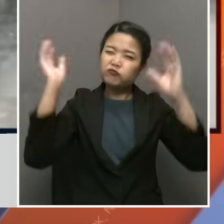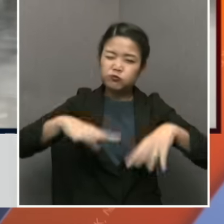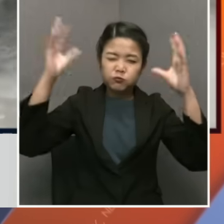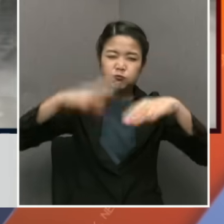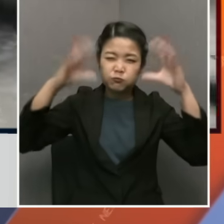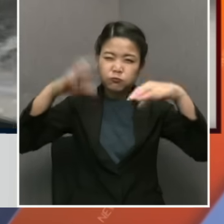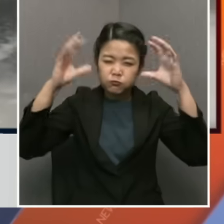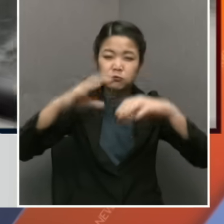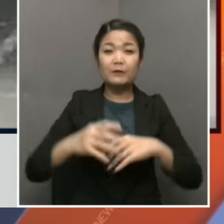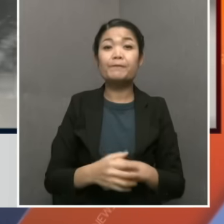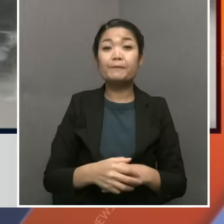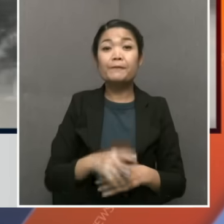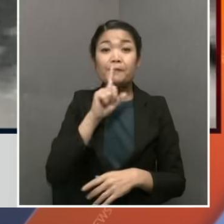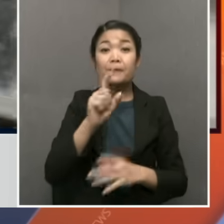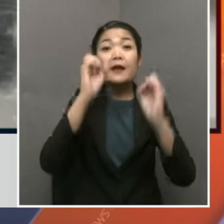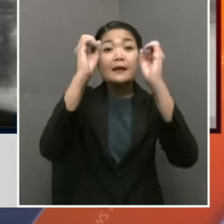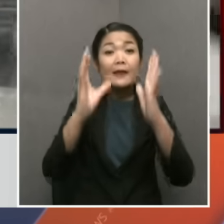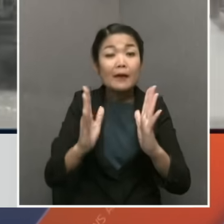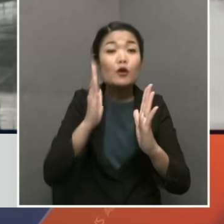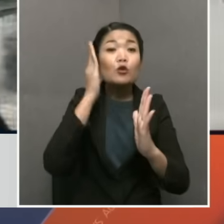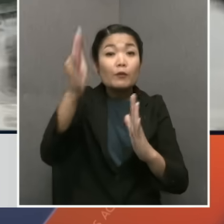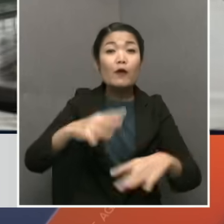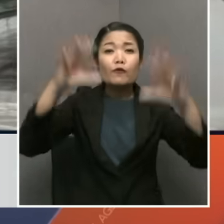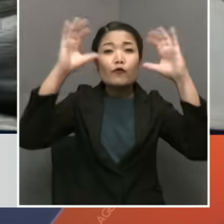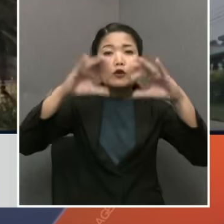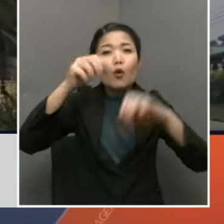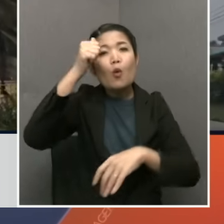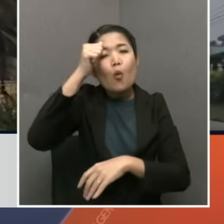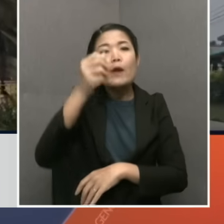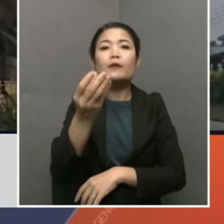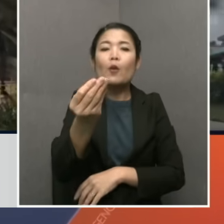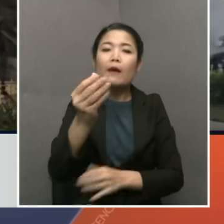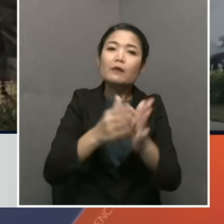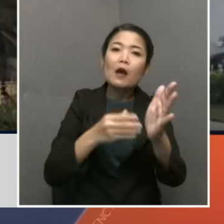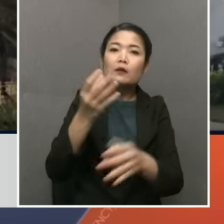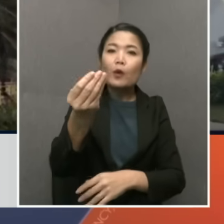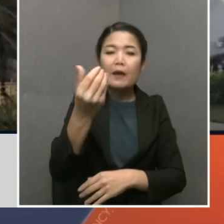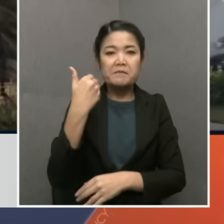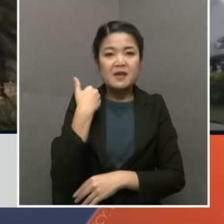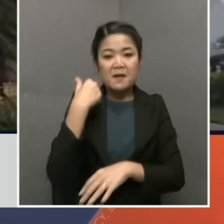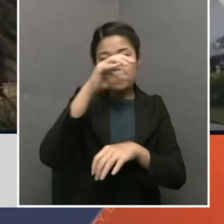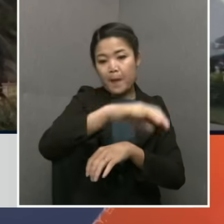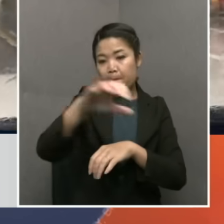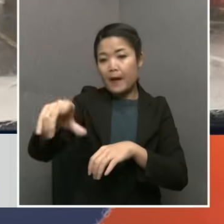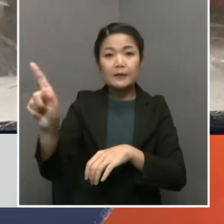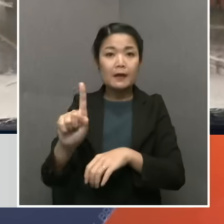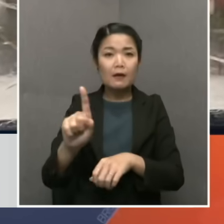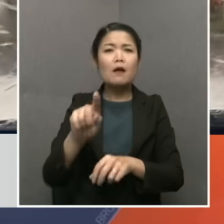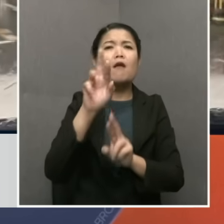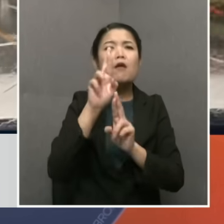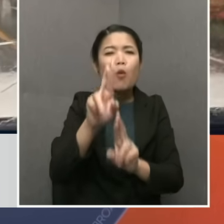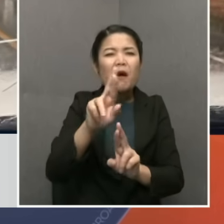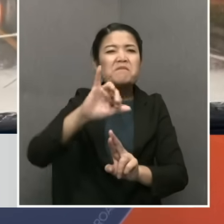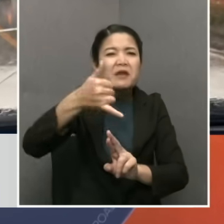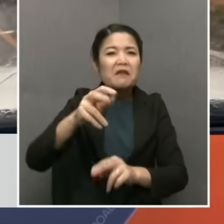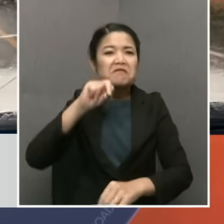ฮะค่ะอาจารย์คะแนวโน้มฝนจะตกต่อเนื่องไปอีกประมาณนานเท่าไหร่คะแล้วมีพื้นที่ไหนบ้างที่ต้องเฝ้าระวังความเสี่ยง